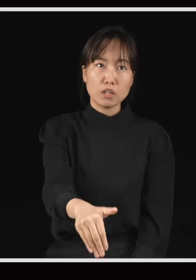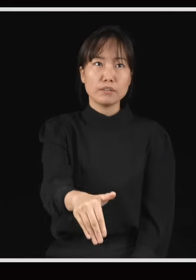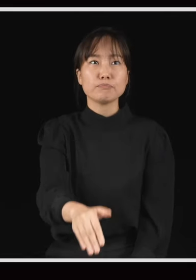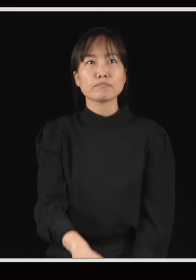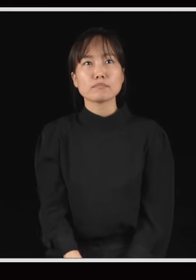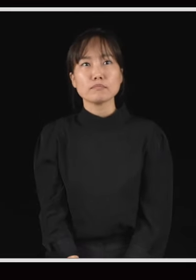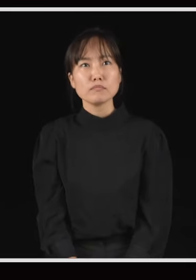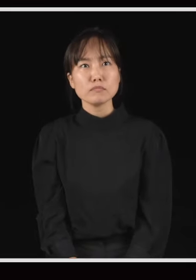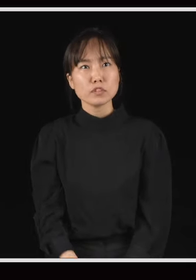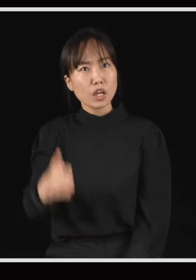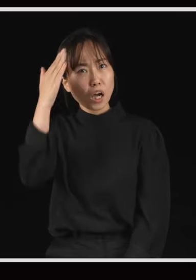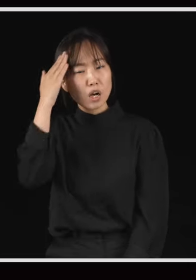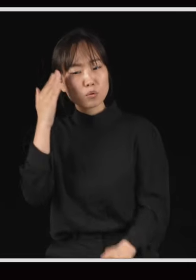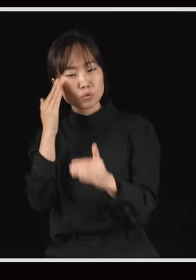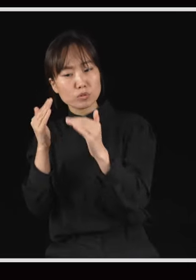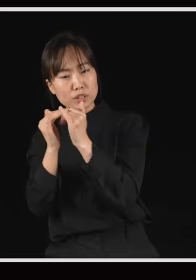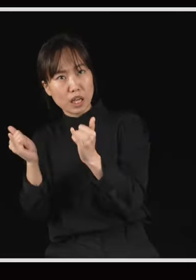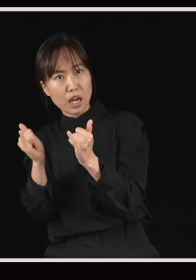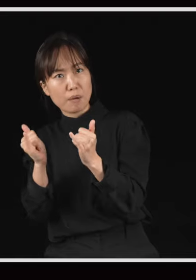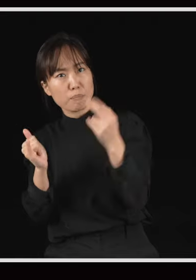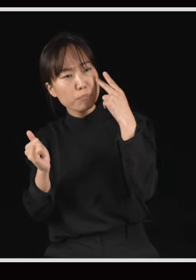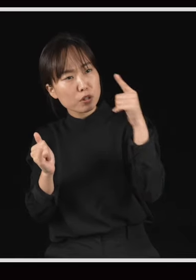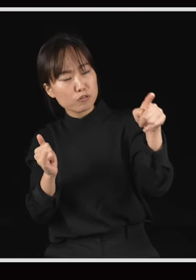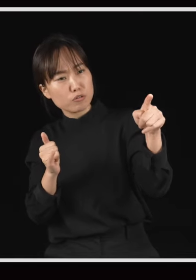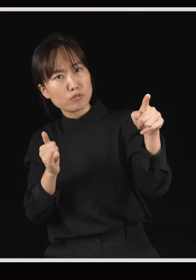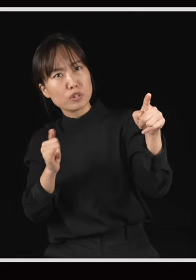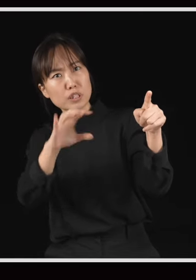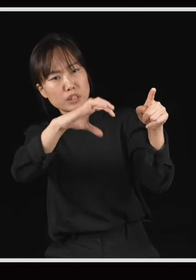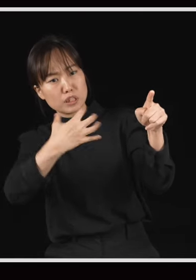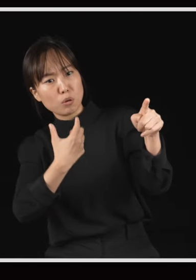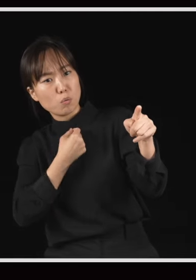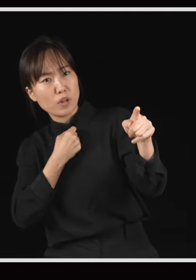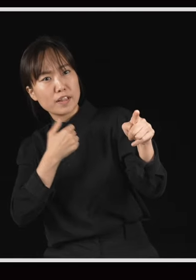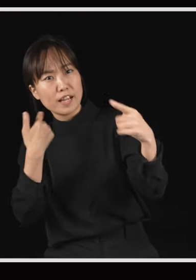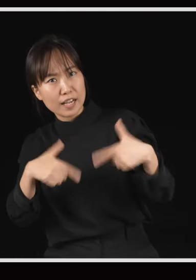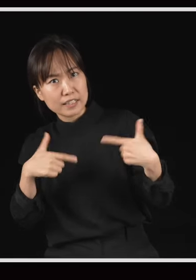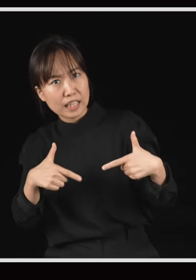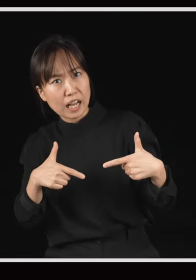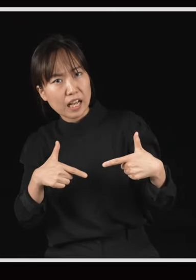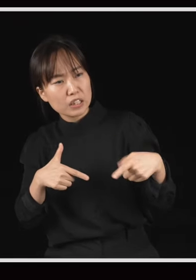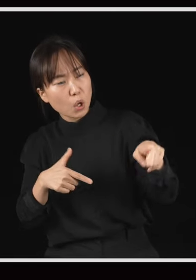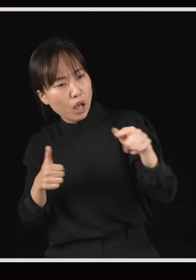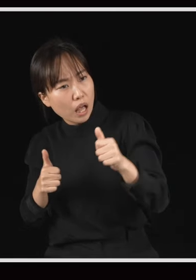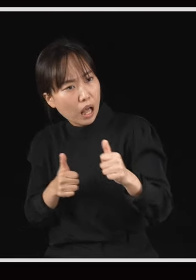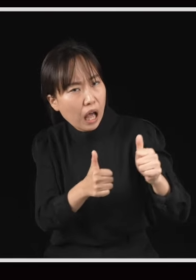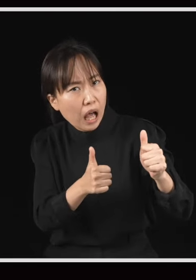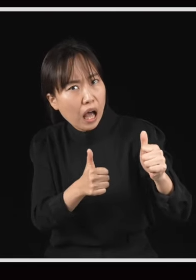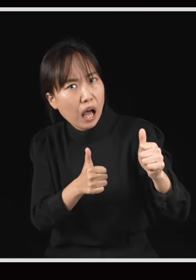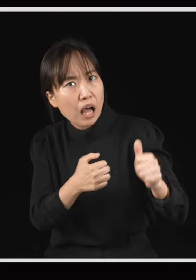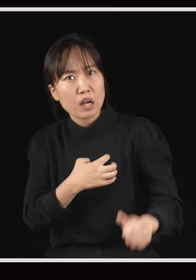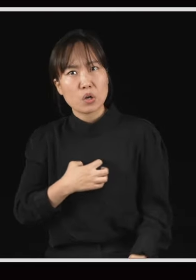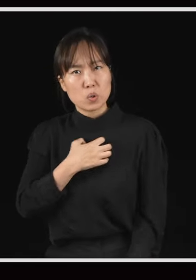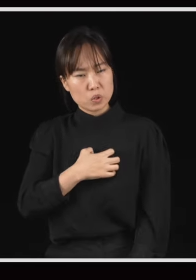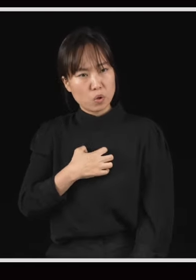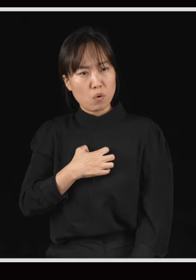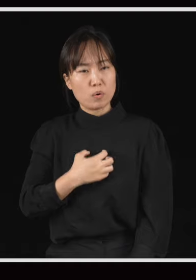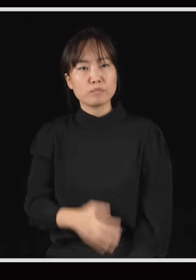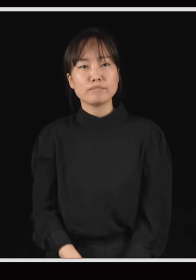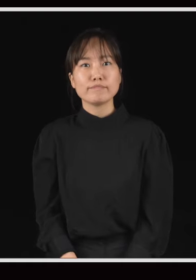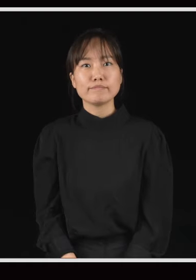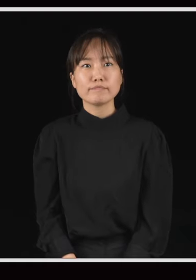있습니다. 근데 우리나라 사람들이 워너비 하는 게 미국이잖아요. 그래서 아마도 미국을 따를 수도 있지 않을까 하는 걱정이